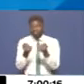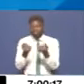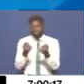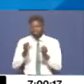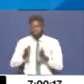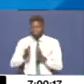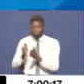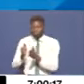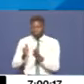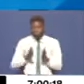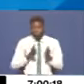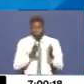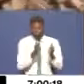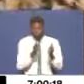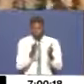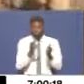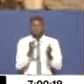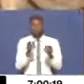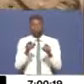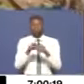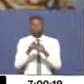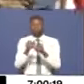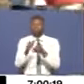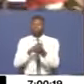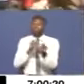garaji iliyokuwa karibu.